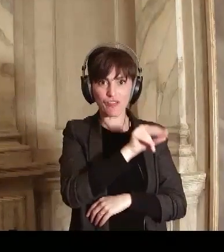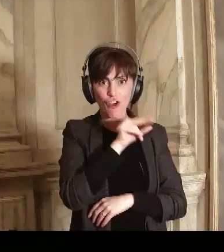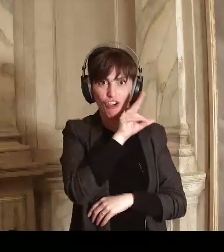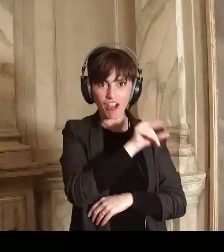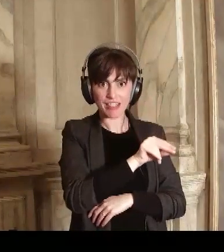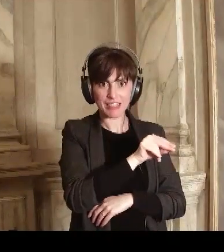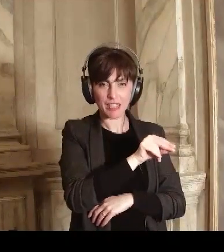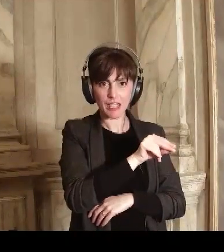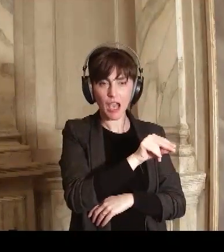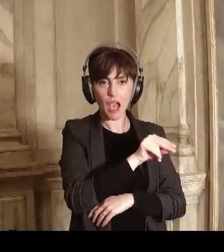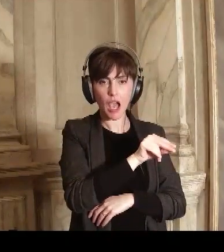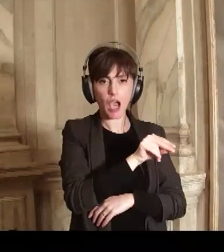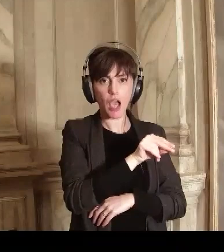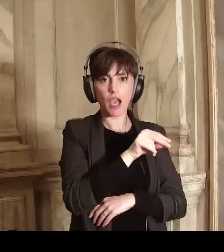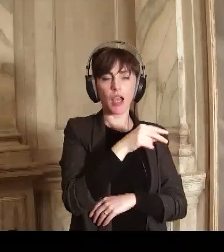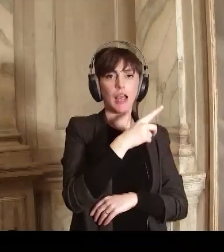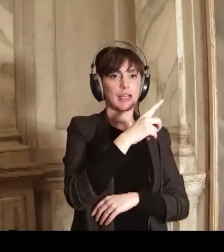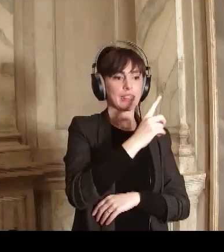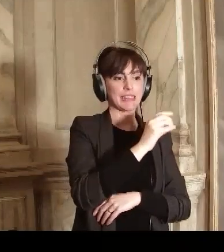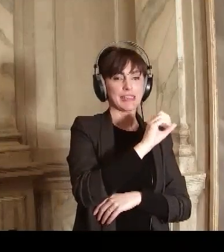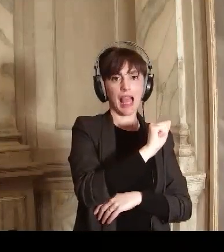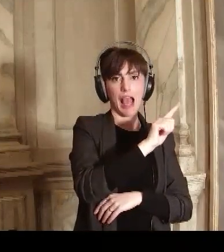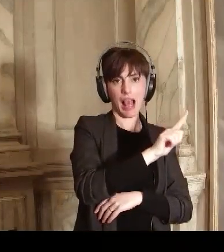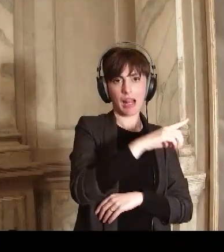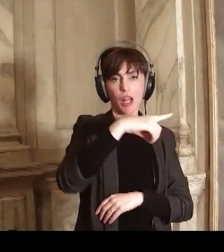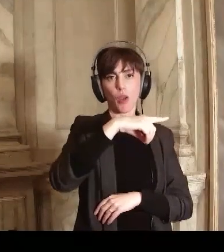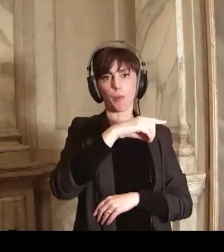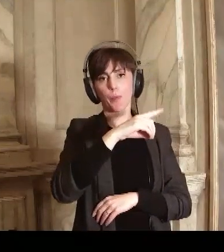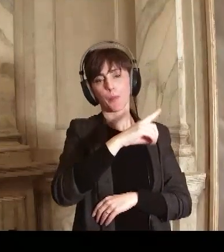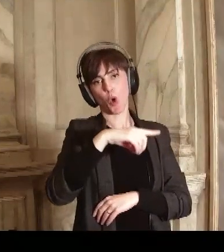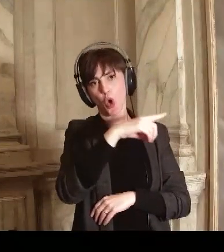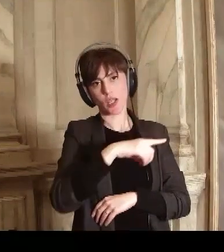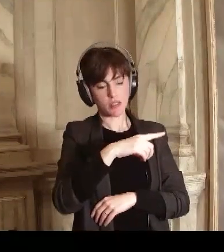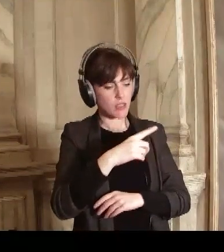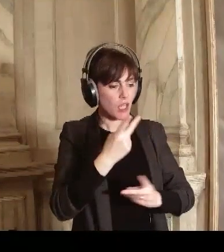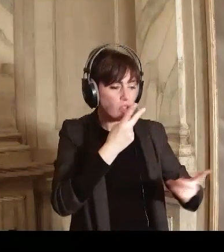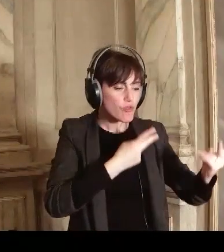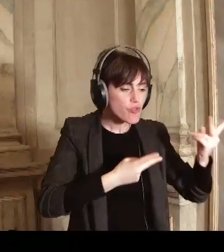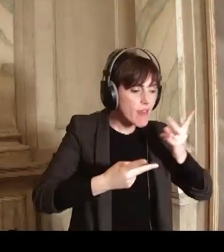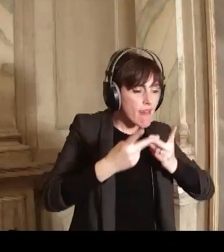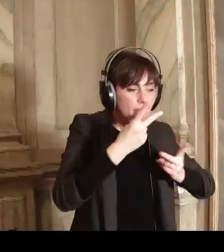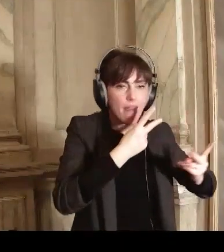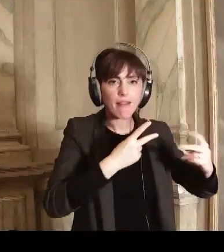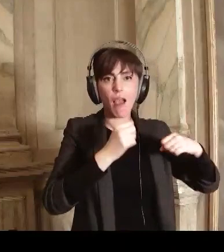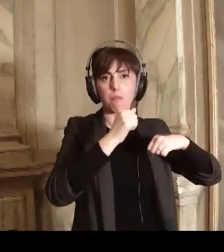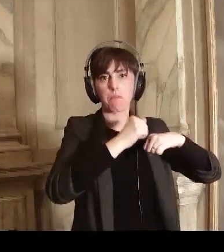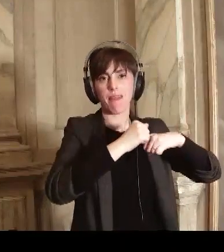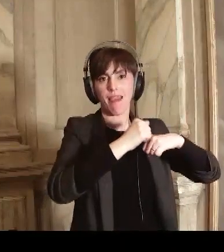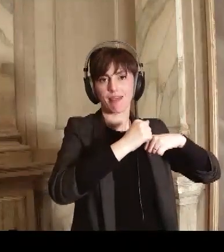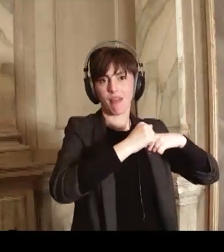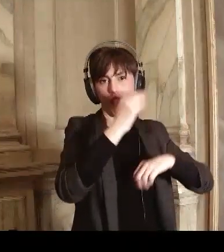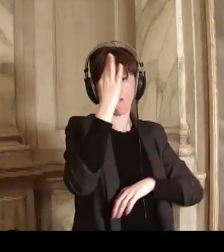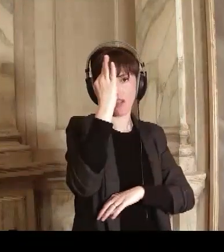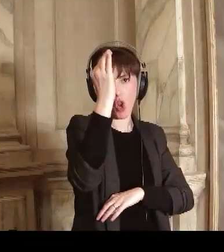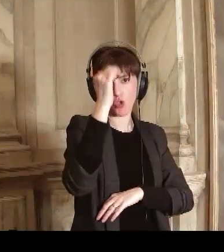di Noémie Godal e Maël Poésy alla ricerca della pietra filosofale. Ognuno di loro,